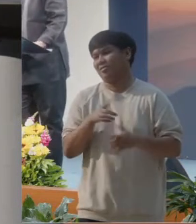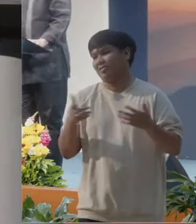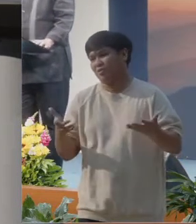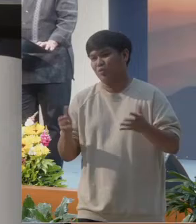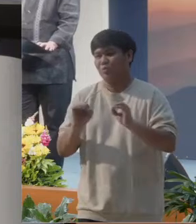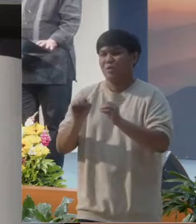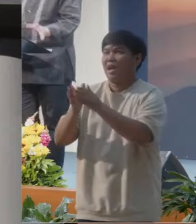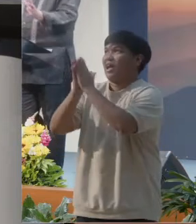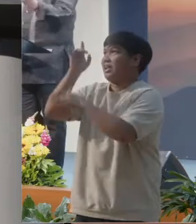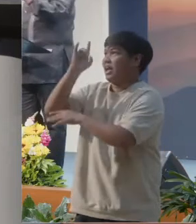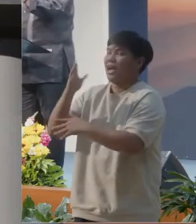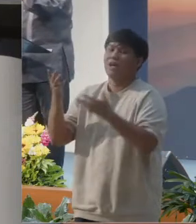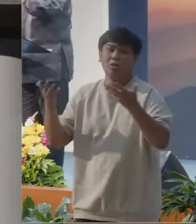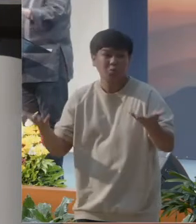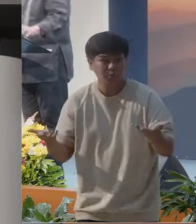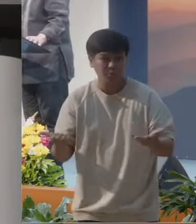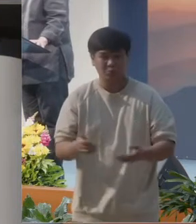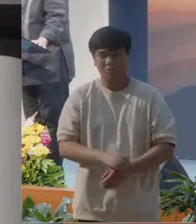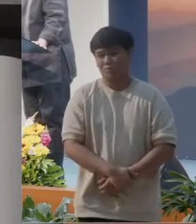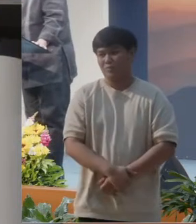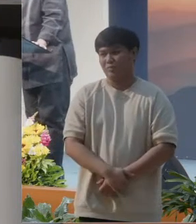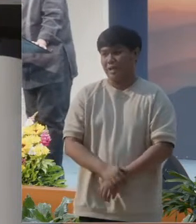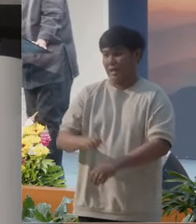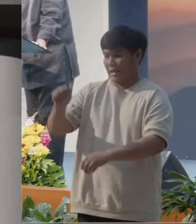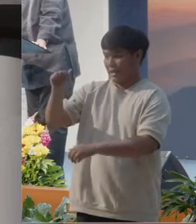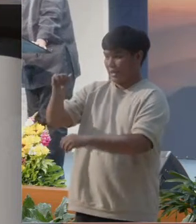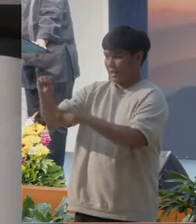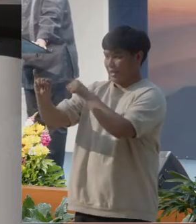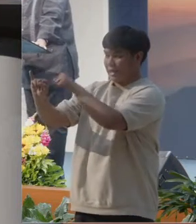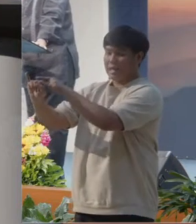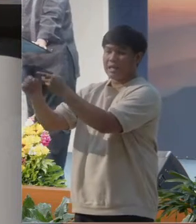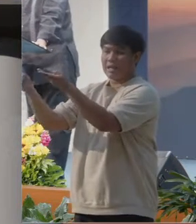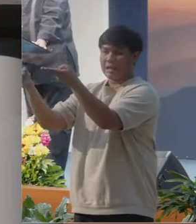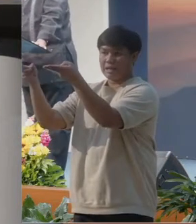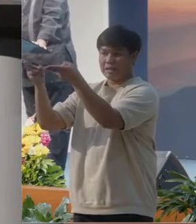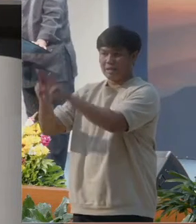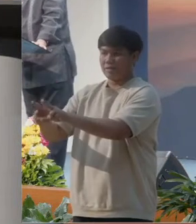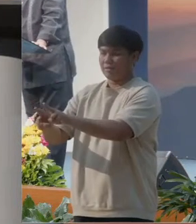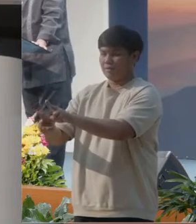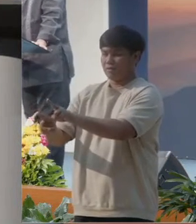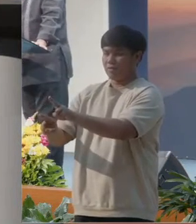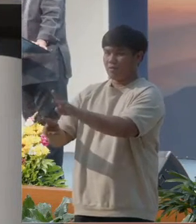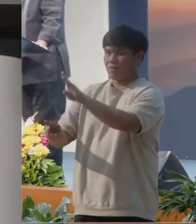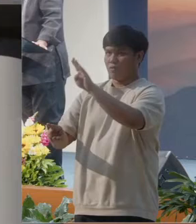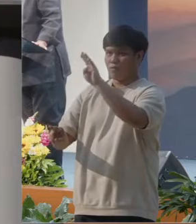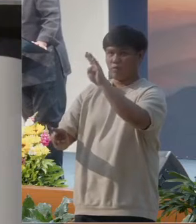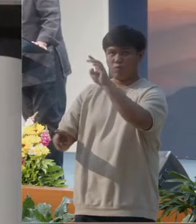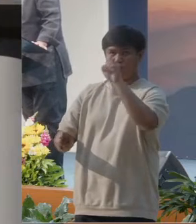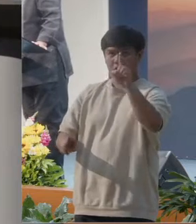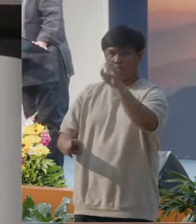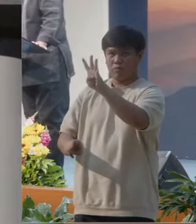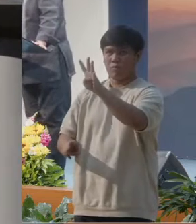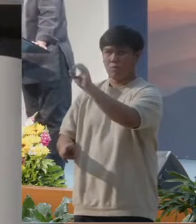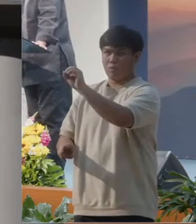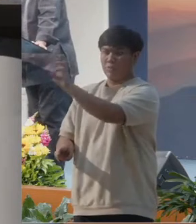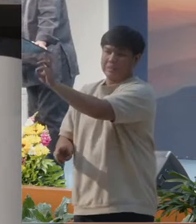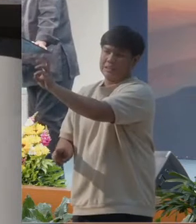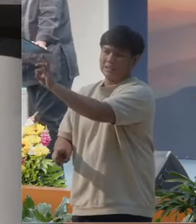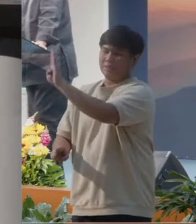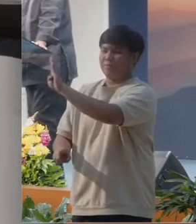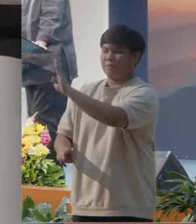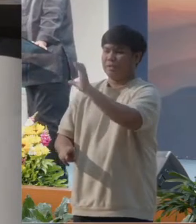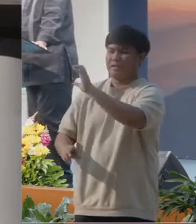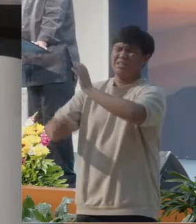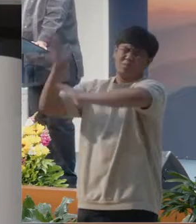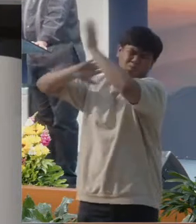Sa katunayan, ang laban na ito sa Ai ay nangyari noong 1406 BC.